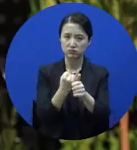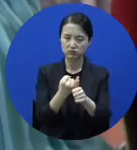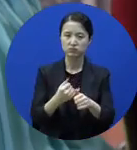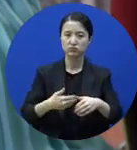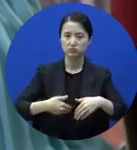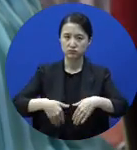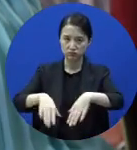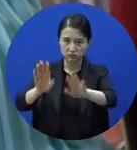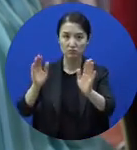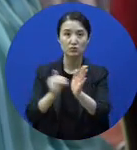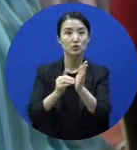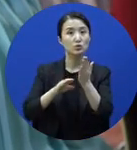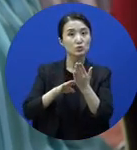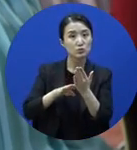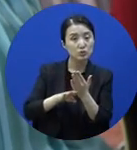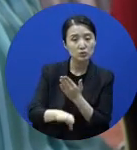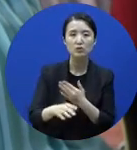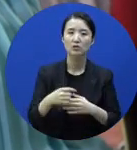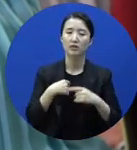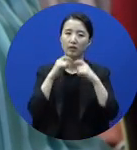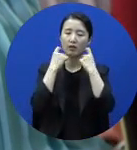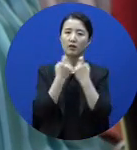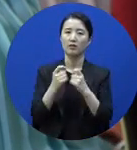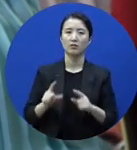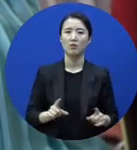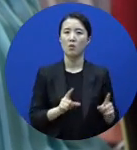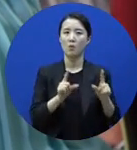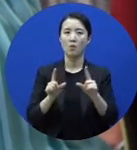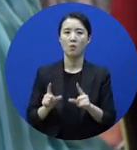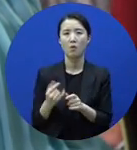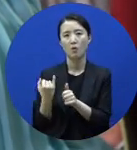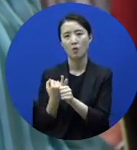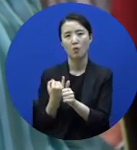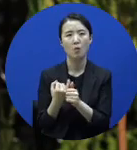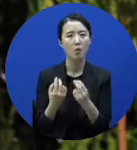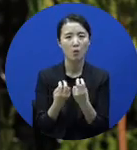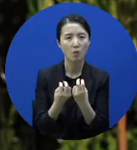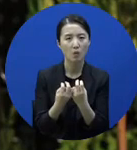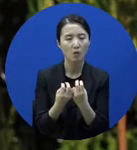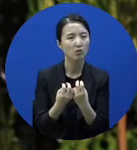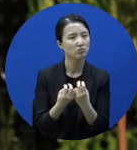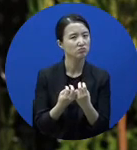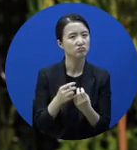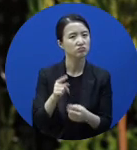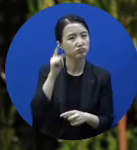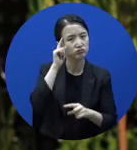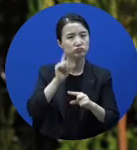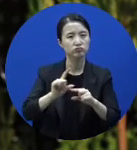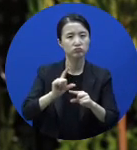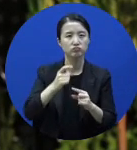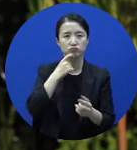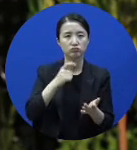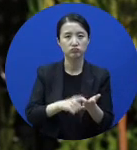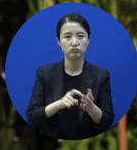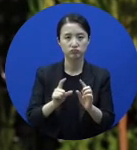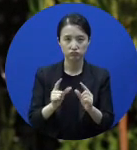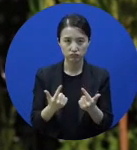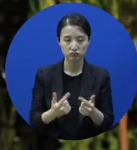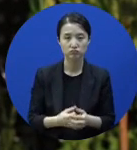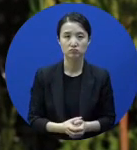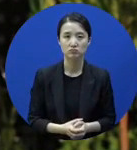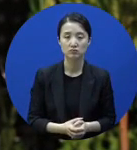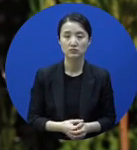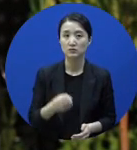그런 상황에서는 상당히 쉽지 않은 거고요. 제가 최근에 컨설팅하고 있는 모기업 같은 경우는 대기업이지만 직원들의 100세 인생에